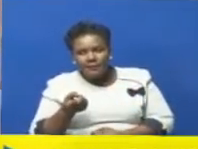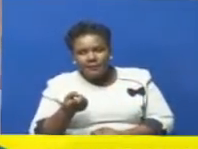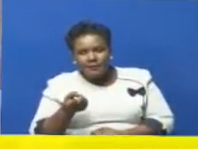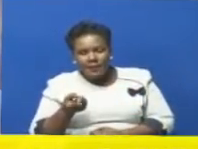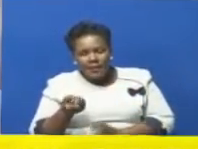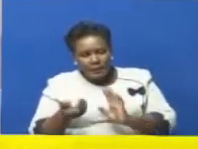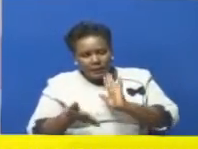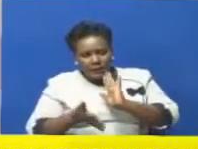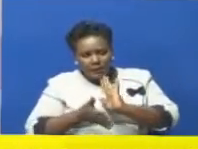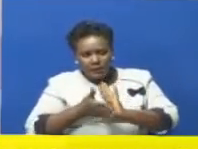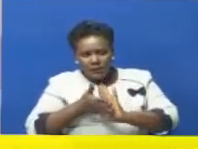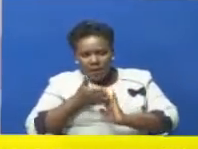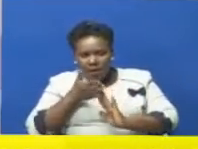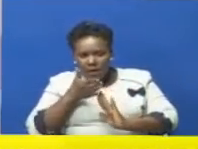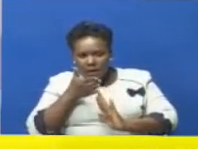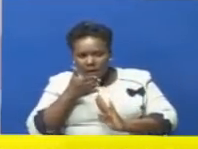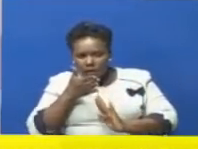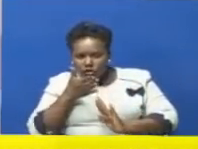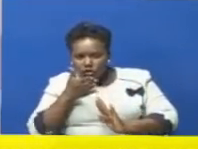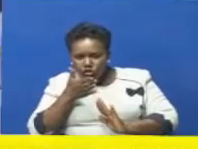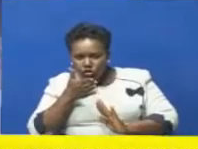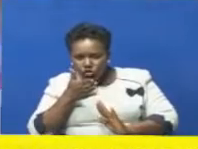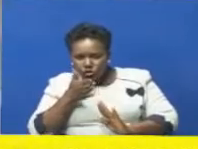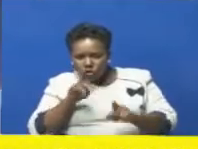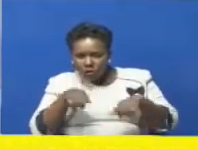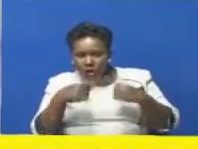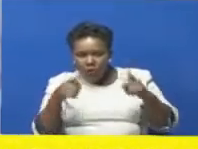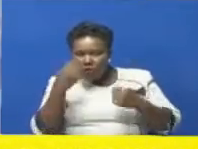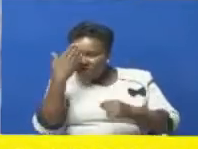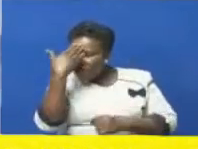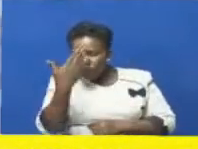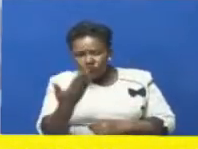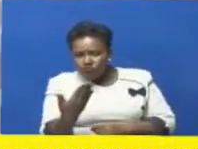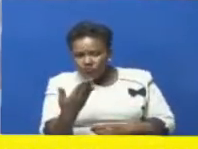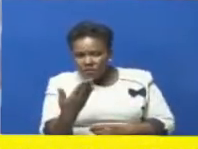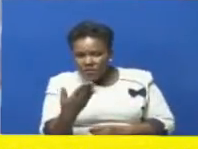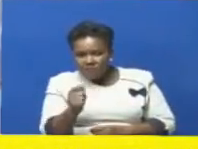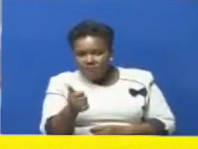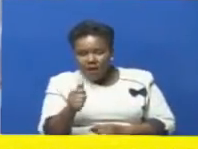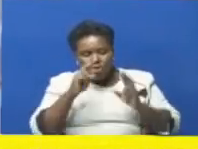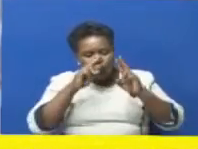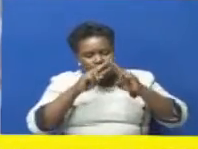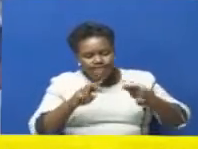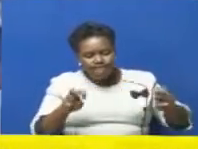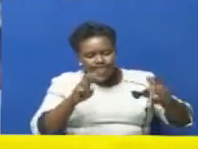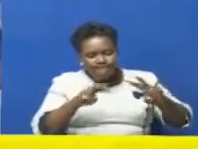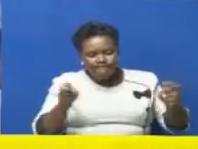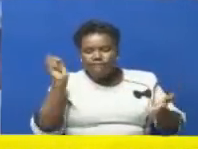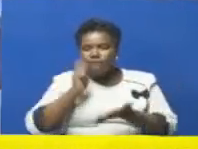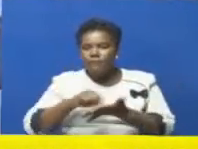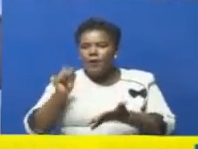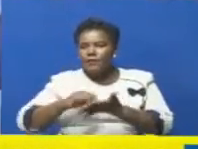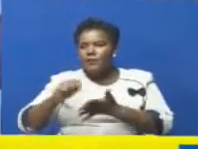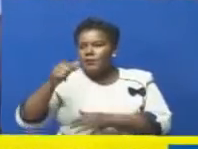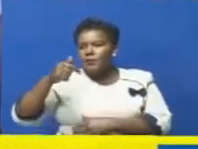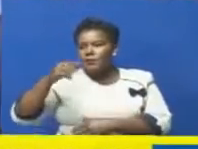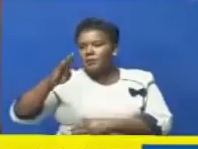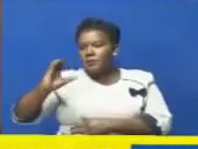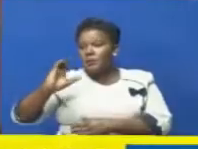Chanzo cha tukio hili bado tunakichunguza. Remi Yasinti, TBC,